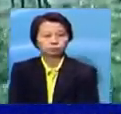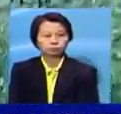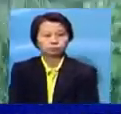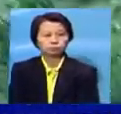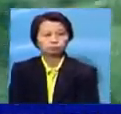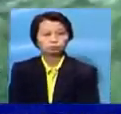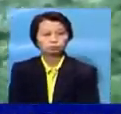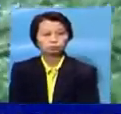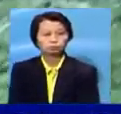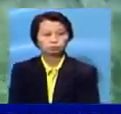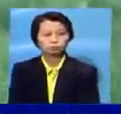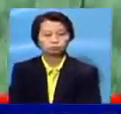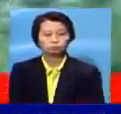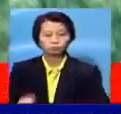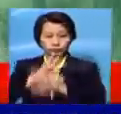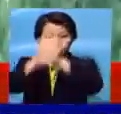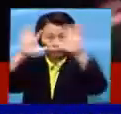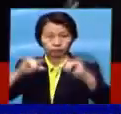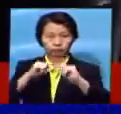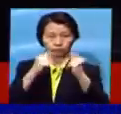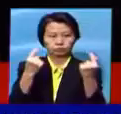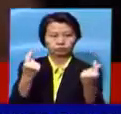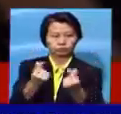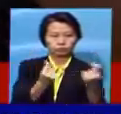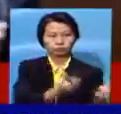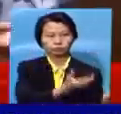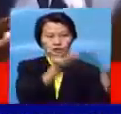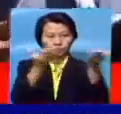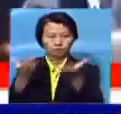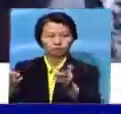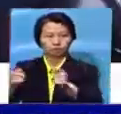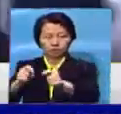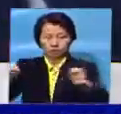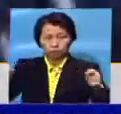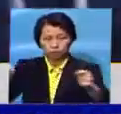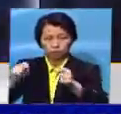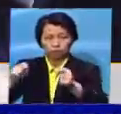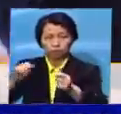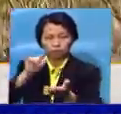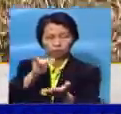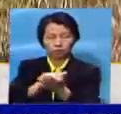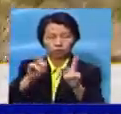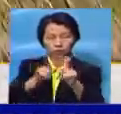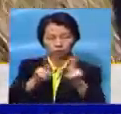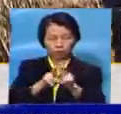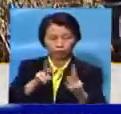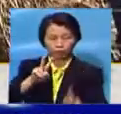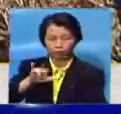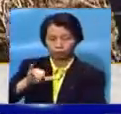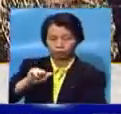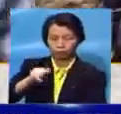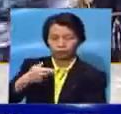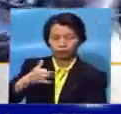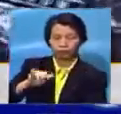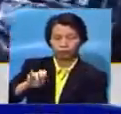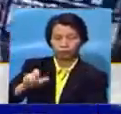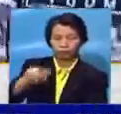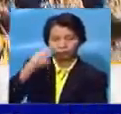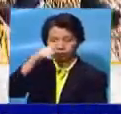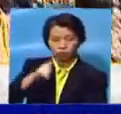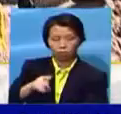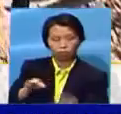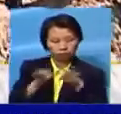pegawainya siang tadi sekumpulan wartawan dibawa ke lokasi nahas di kampung yakah kemaman Terengganu bagi memberikan